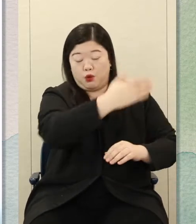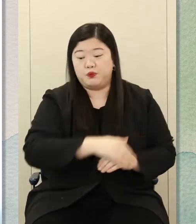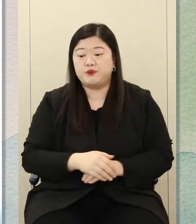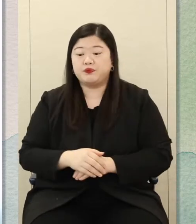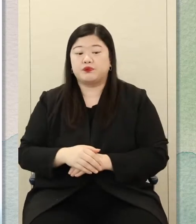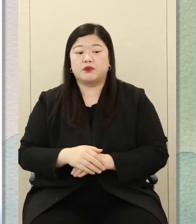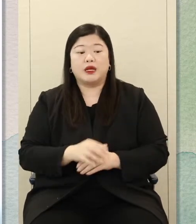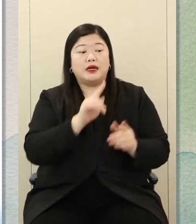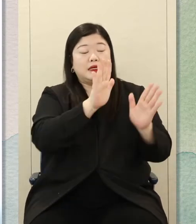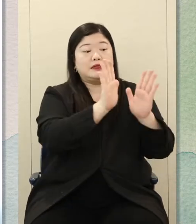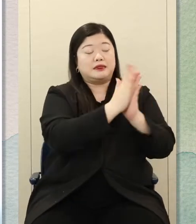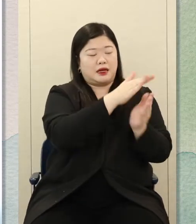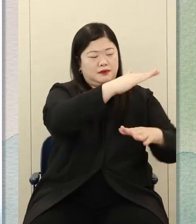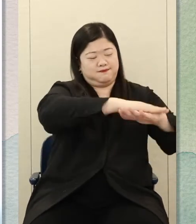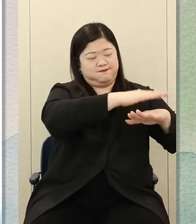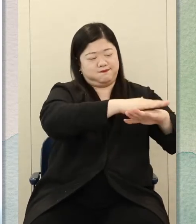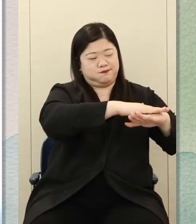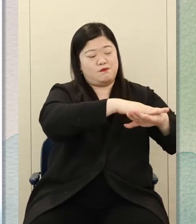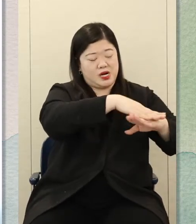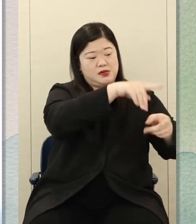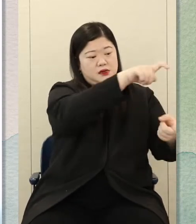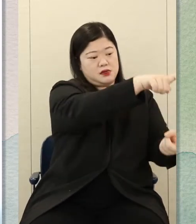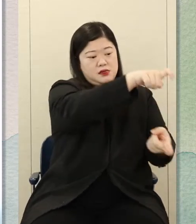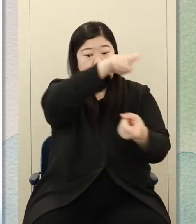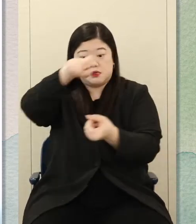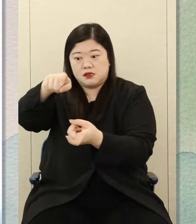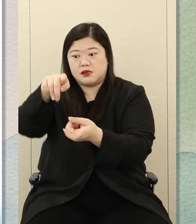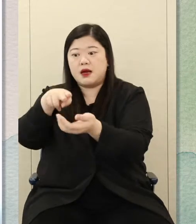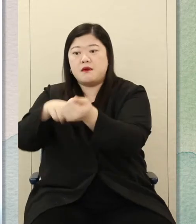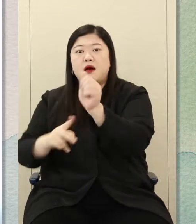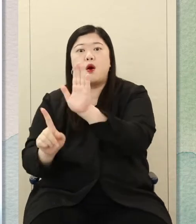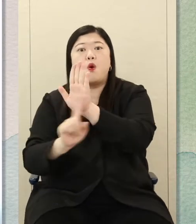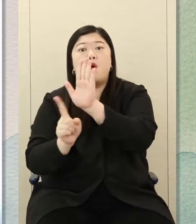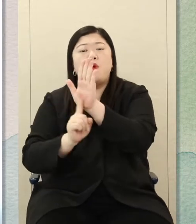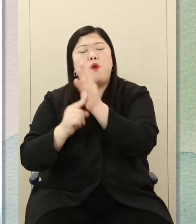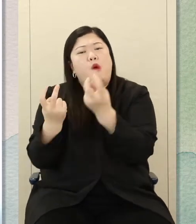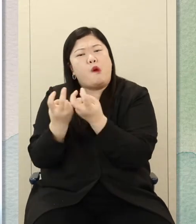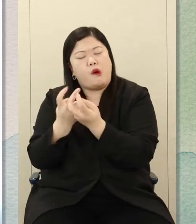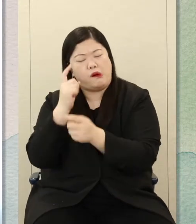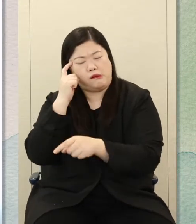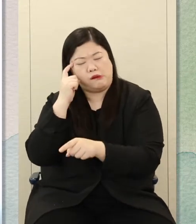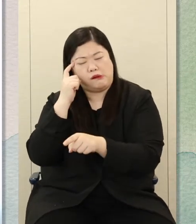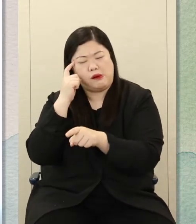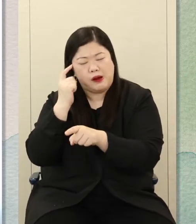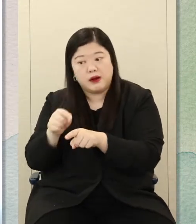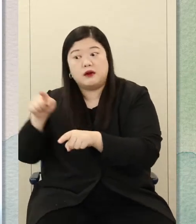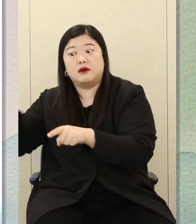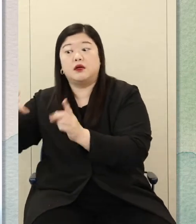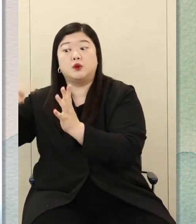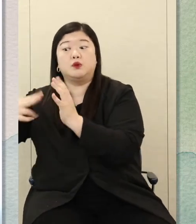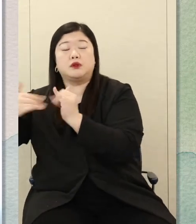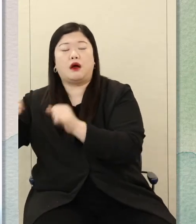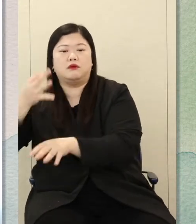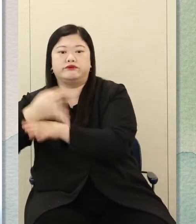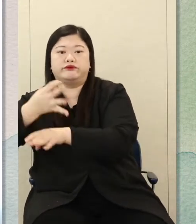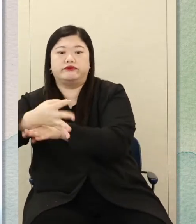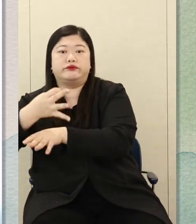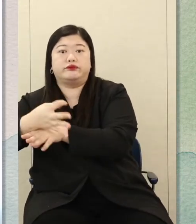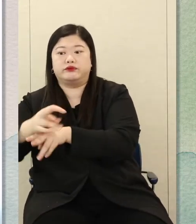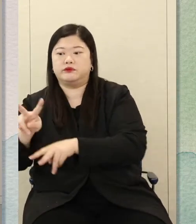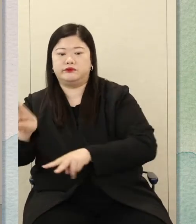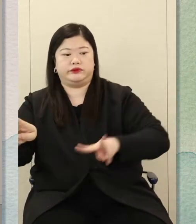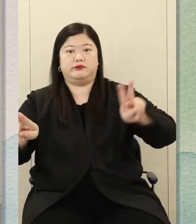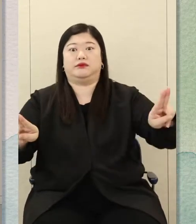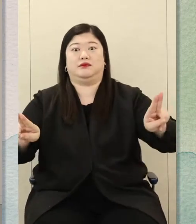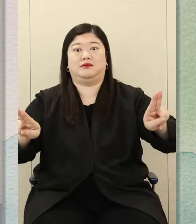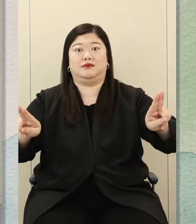잘 실현해주는 이런 모델이 되면 최상의 모델이라고 할 수 있는데요. 이걸 저는 가장 아름다운 분업이라고 부르고